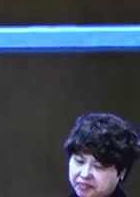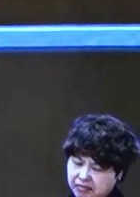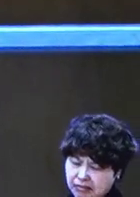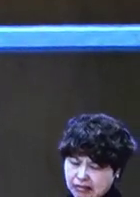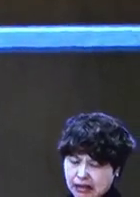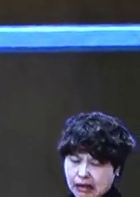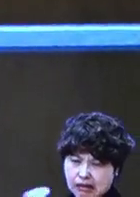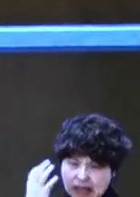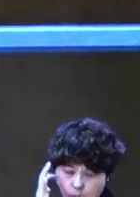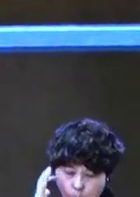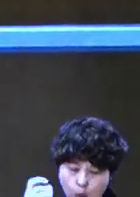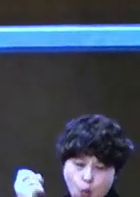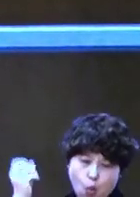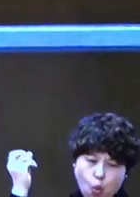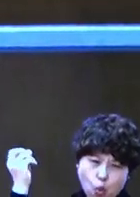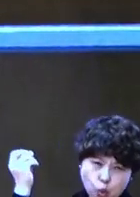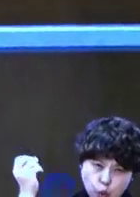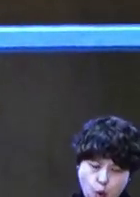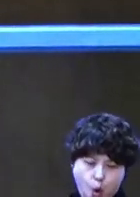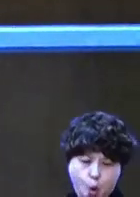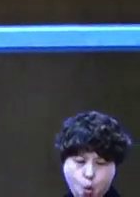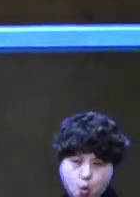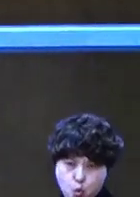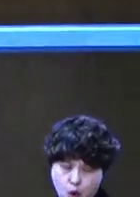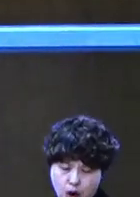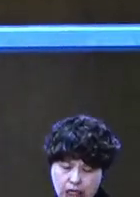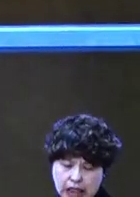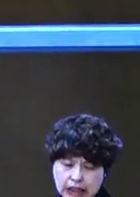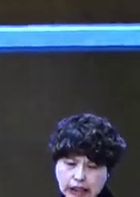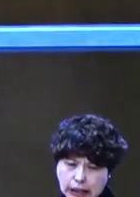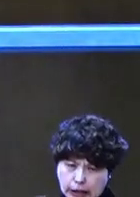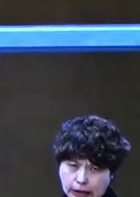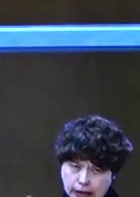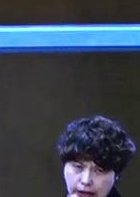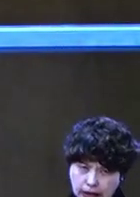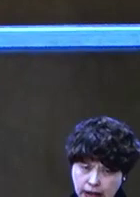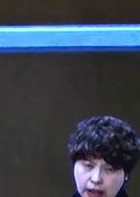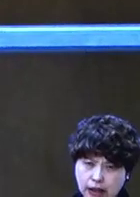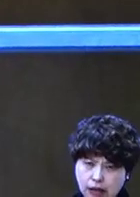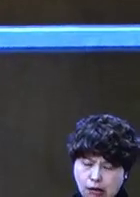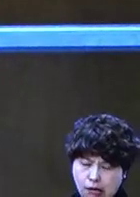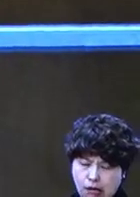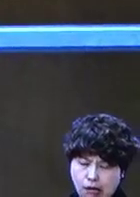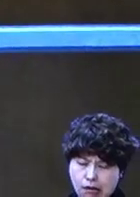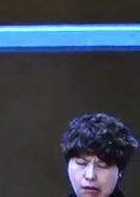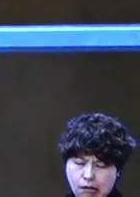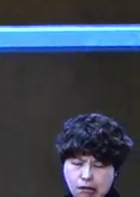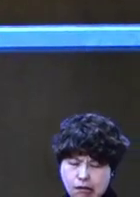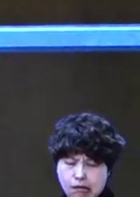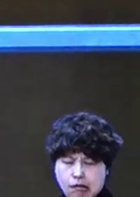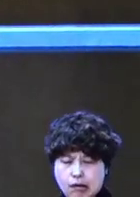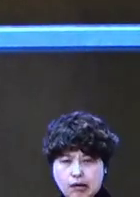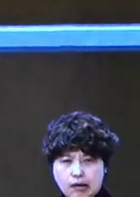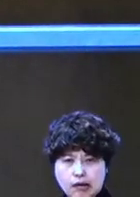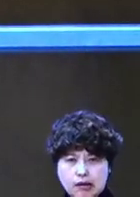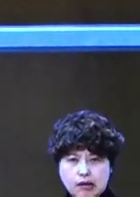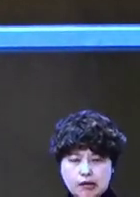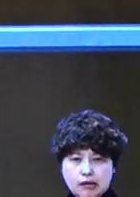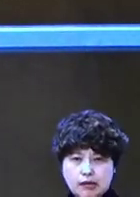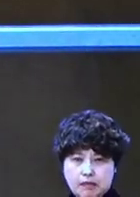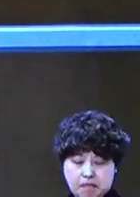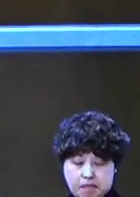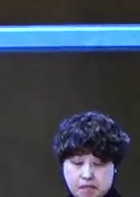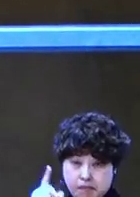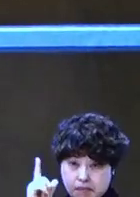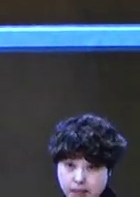공정 투명과는 거리가 먼 인사로 불쾌한 반란만 가득하고 표절로 점철된